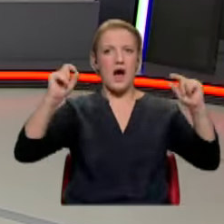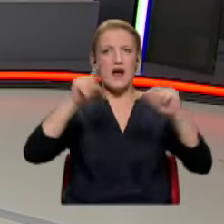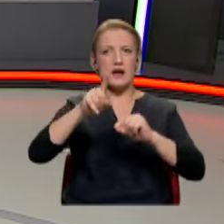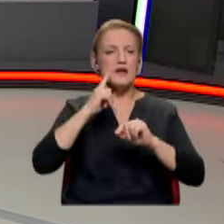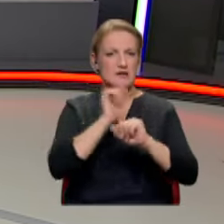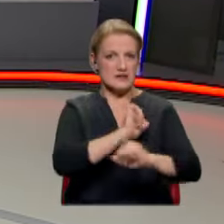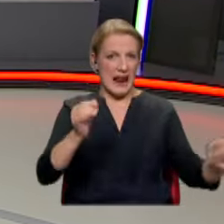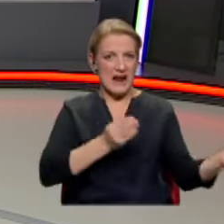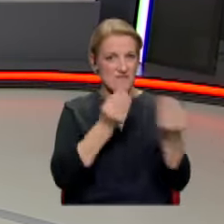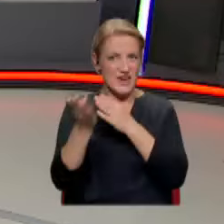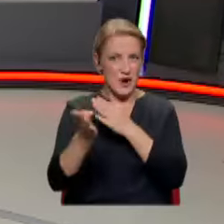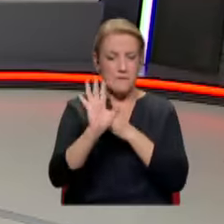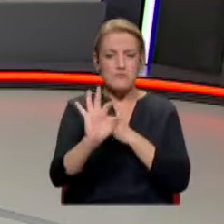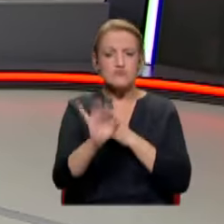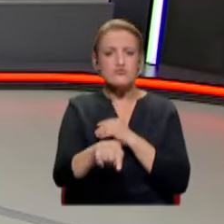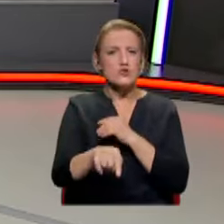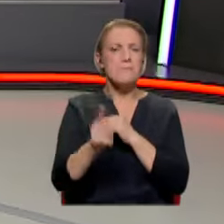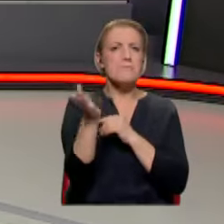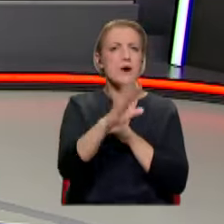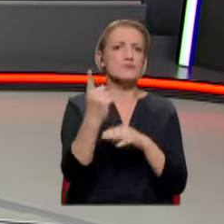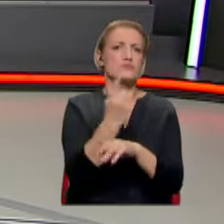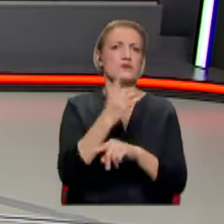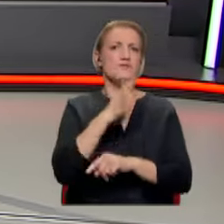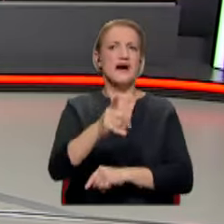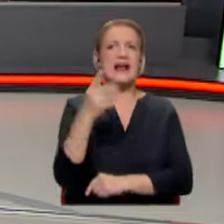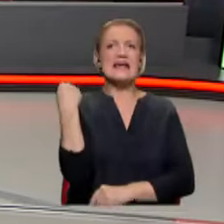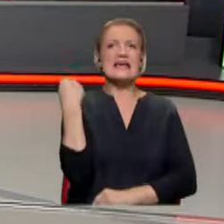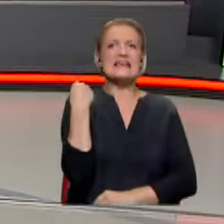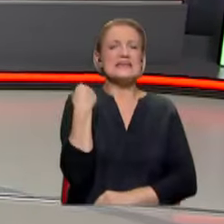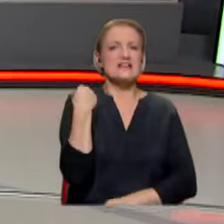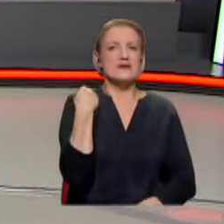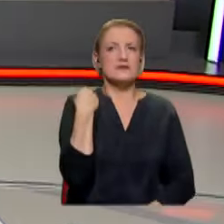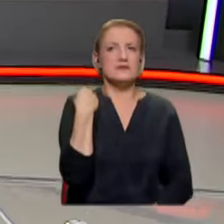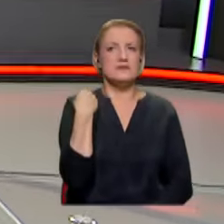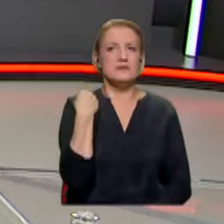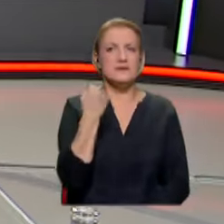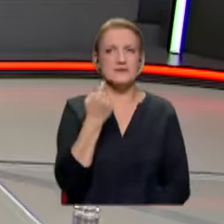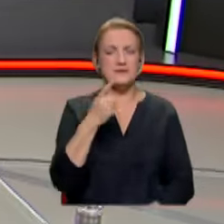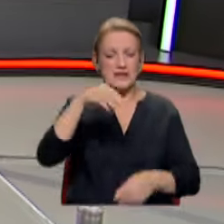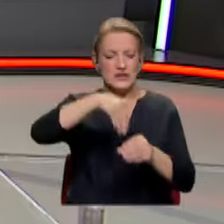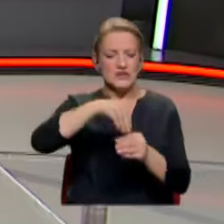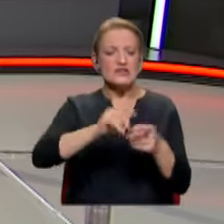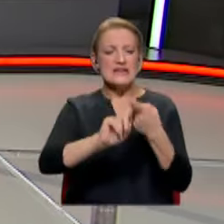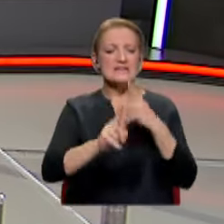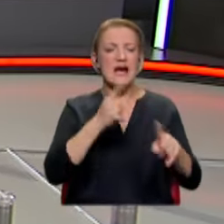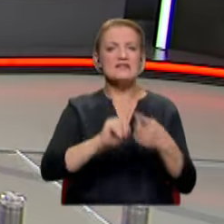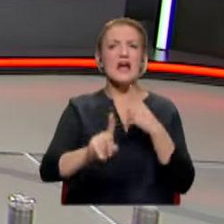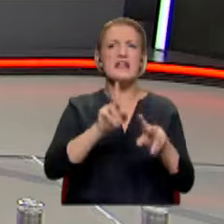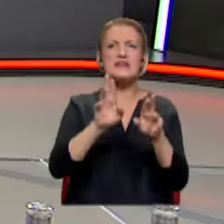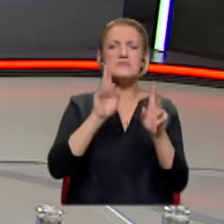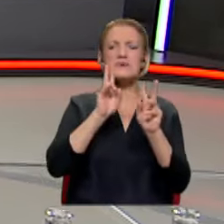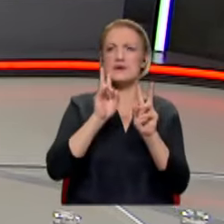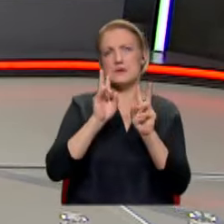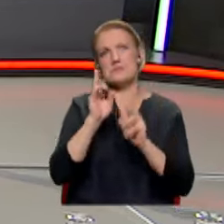tahrip edip ama burada başka bir şey var Yeni kaldıraç iç siyasete yönelik bir şeymiş gibi geliyor